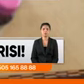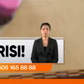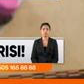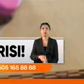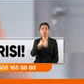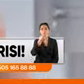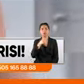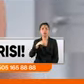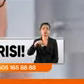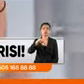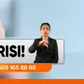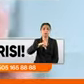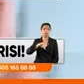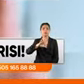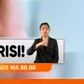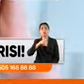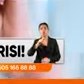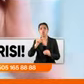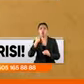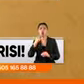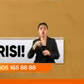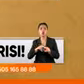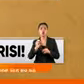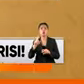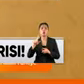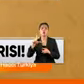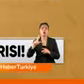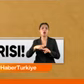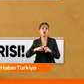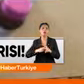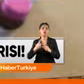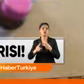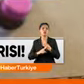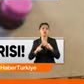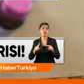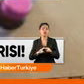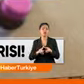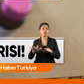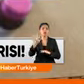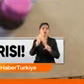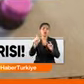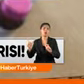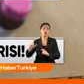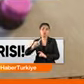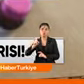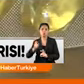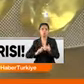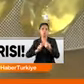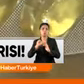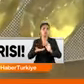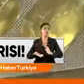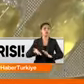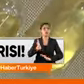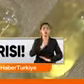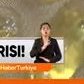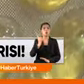Tableti, sıvısı, tozu. Kolajen takviyeleri hemen her yerde bulunabiliyor ve kullanımı da her geçen gün yaygınlaşıyor.